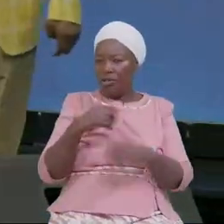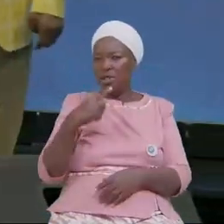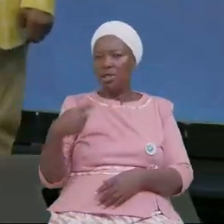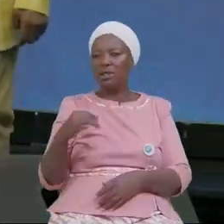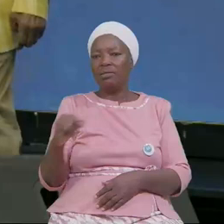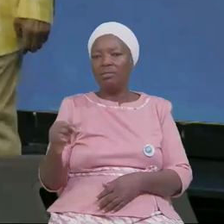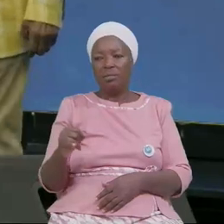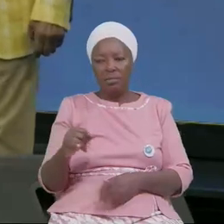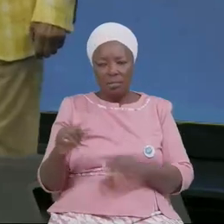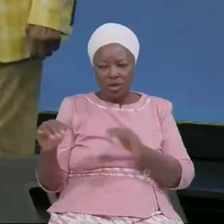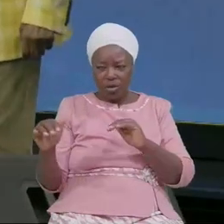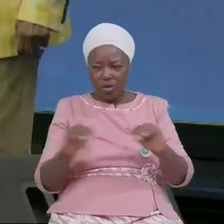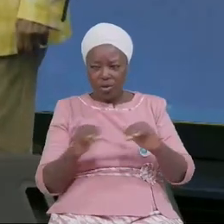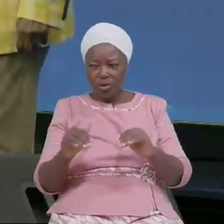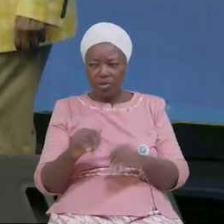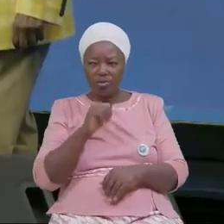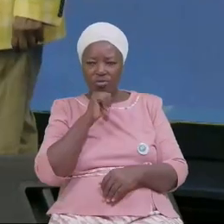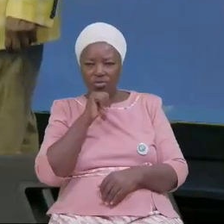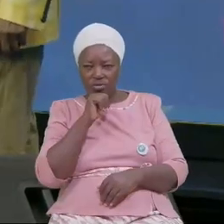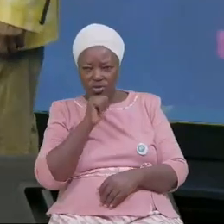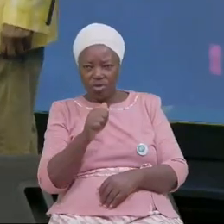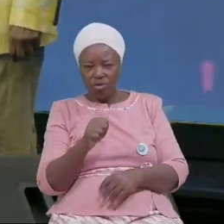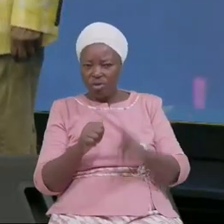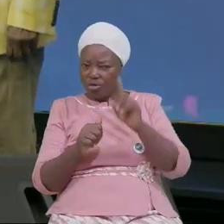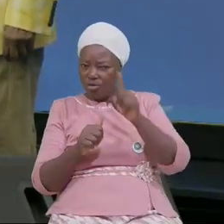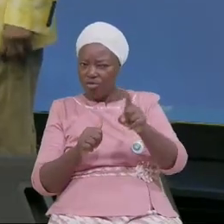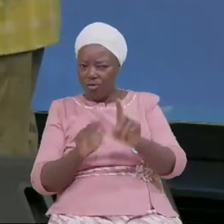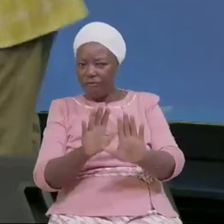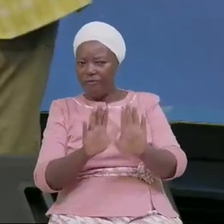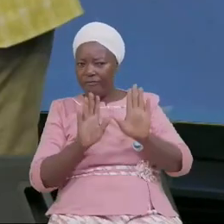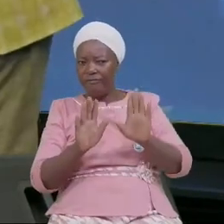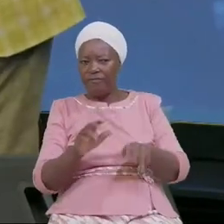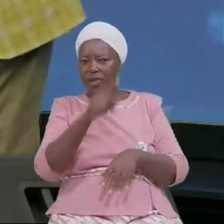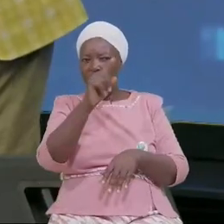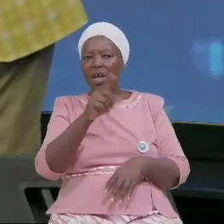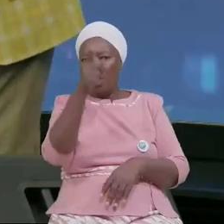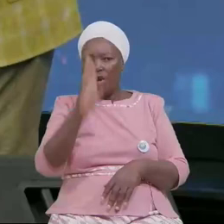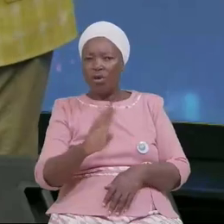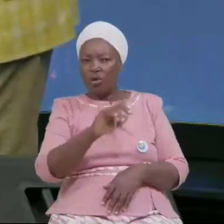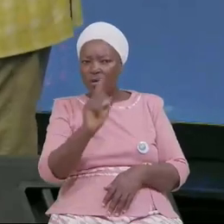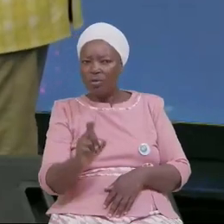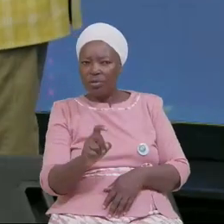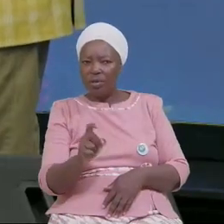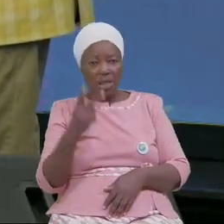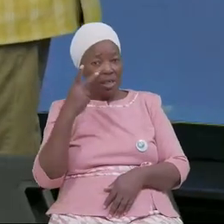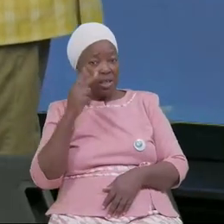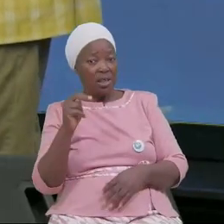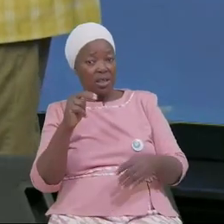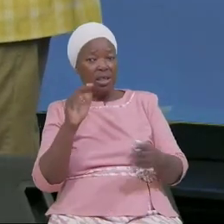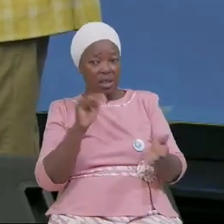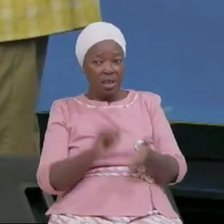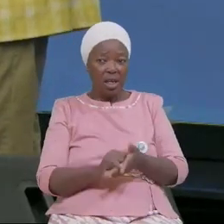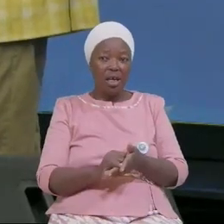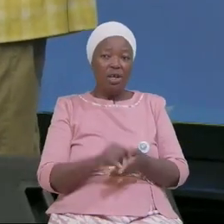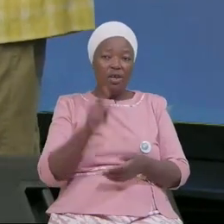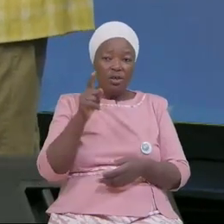reprenait et disait, « Ne crains-tu pas Dieu, toi qui subis la